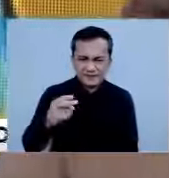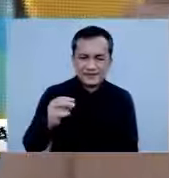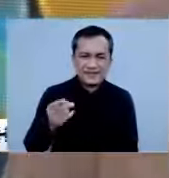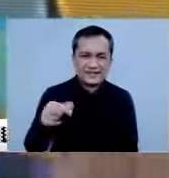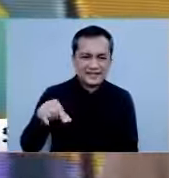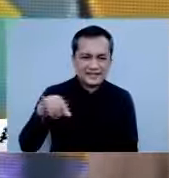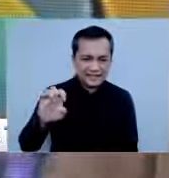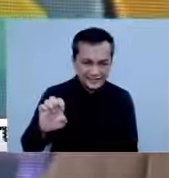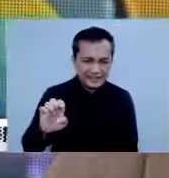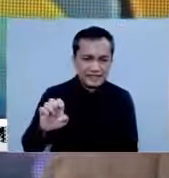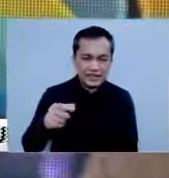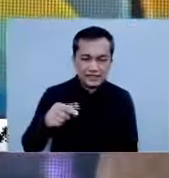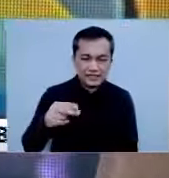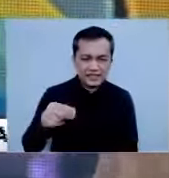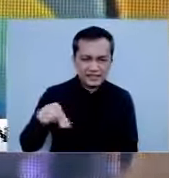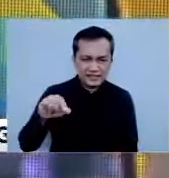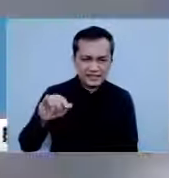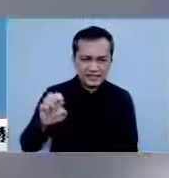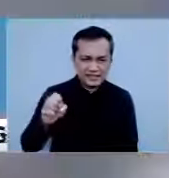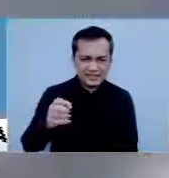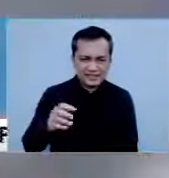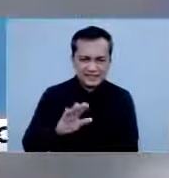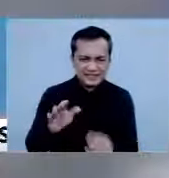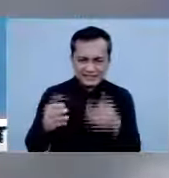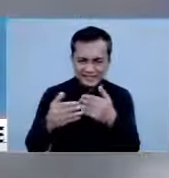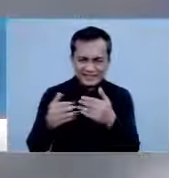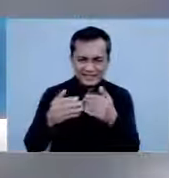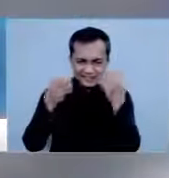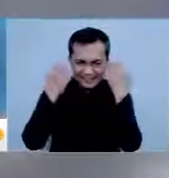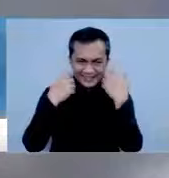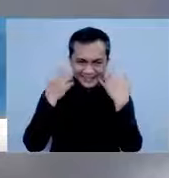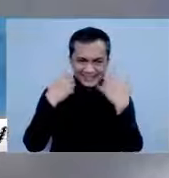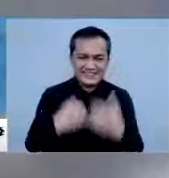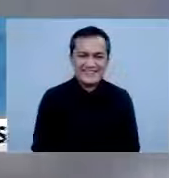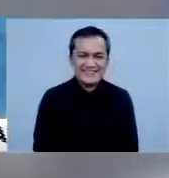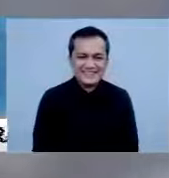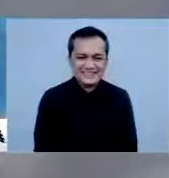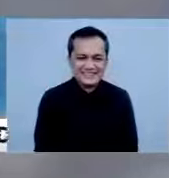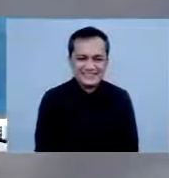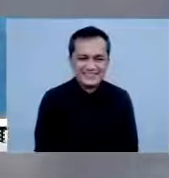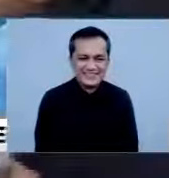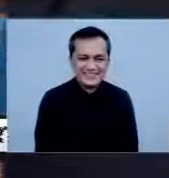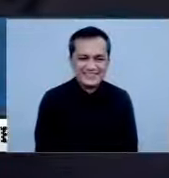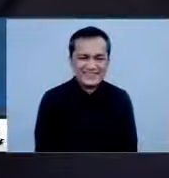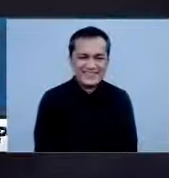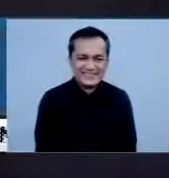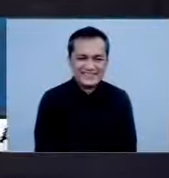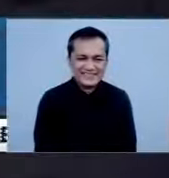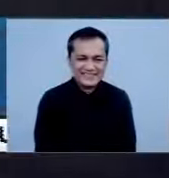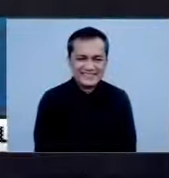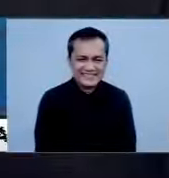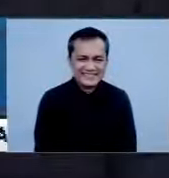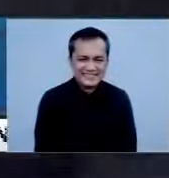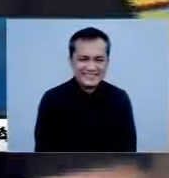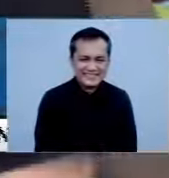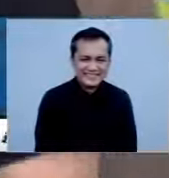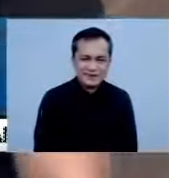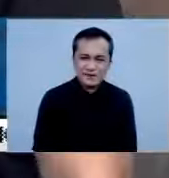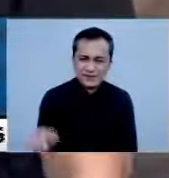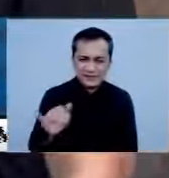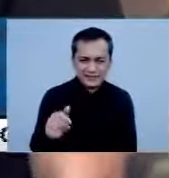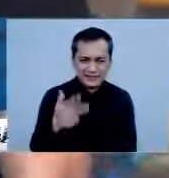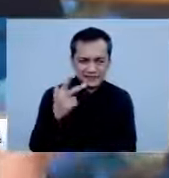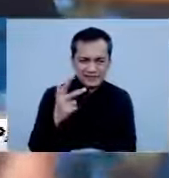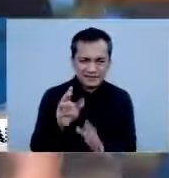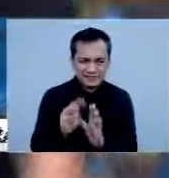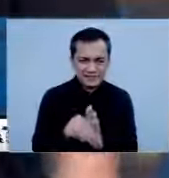Direct pag masyadong close-up kasi namamawis na. Ganun po ang effect. Ilan na tayo, Mai? Parang three minutes pa lang yun. Yeah. Talagang, di ba,